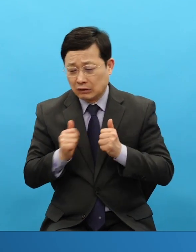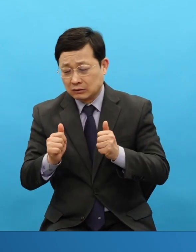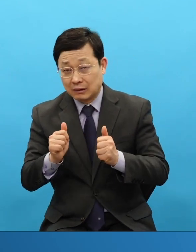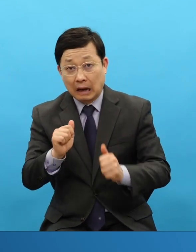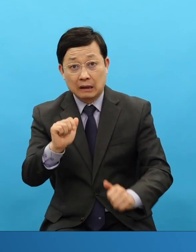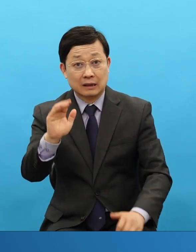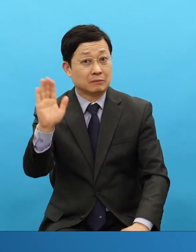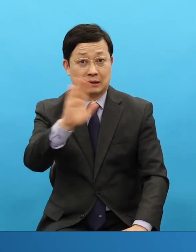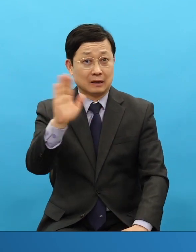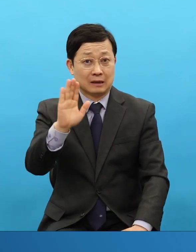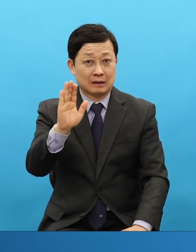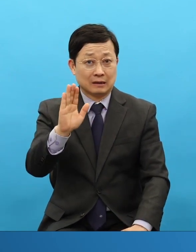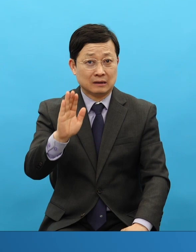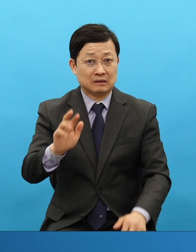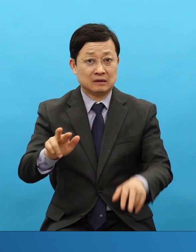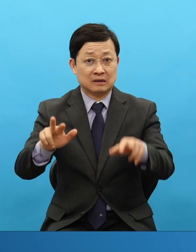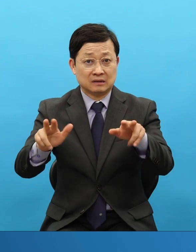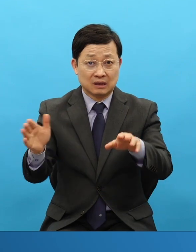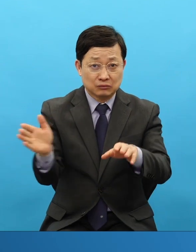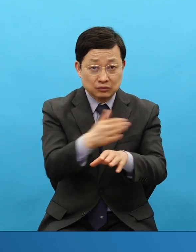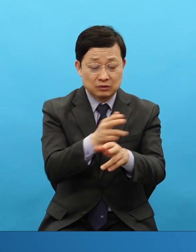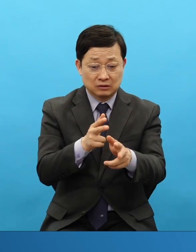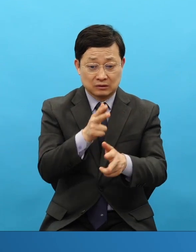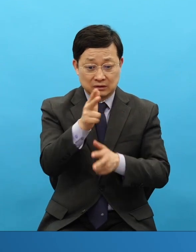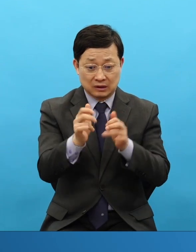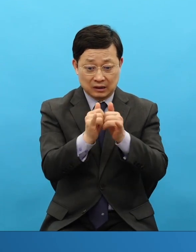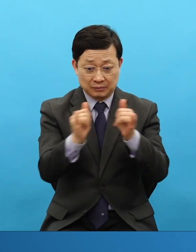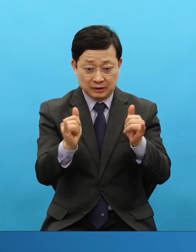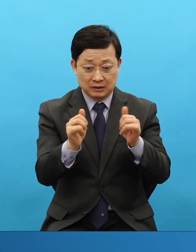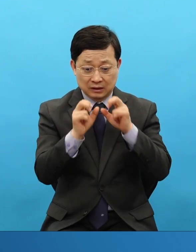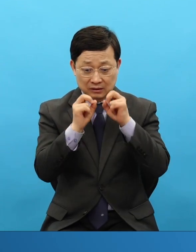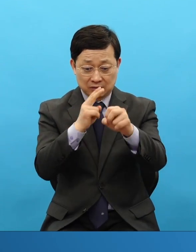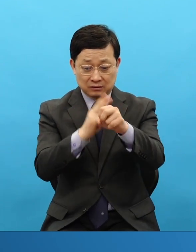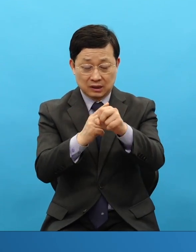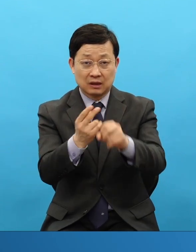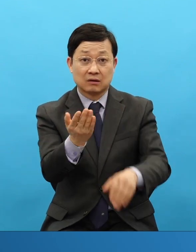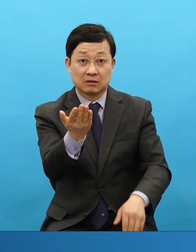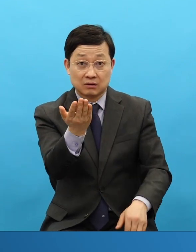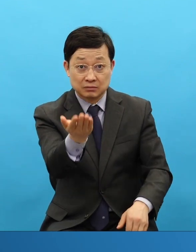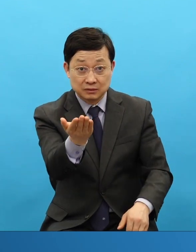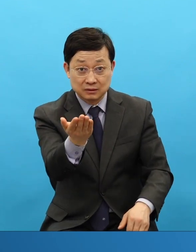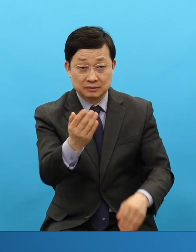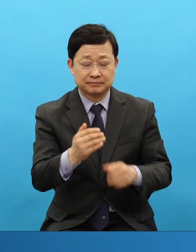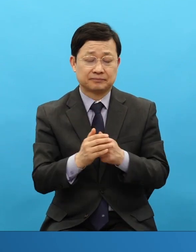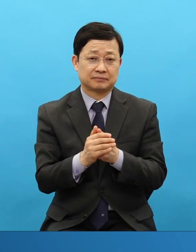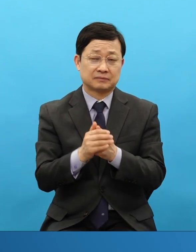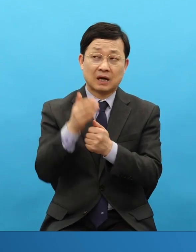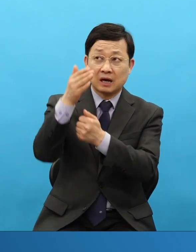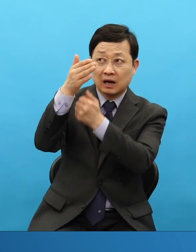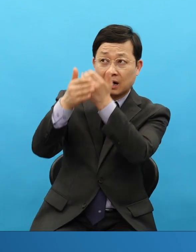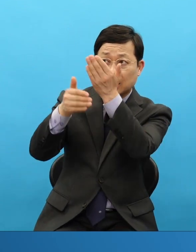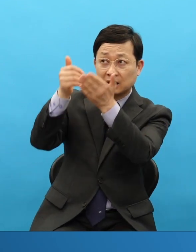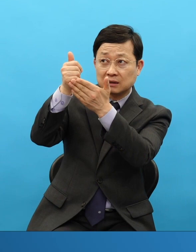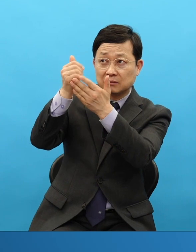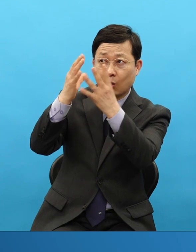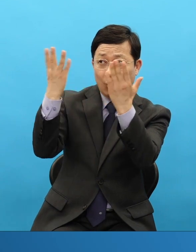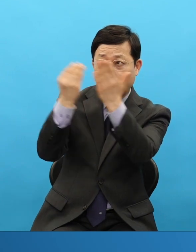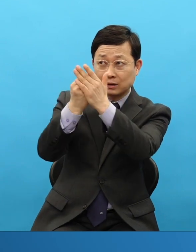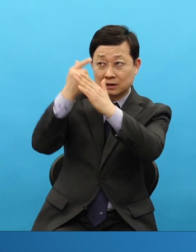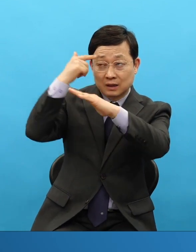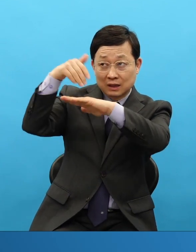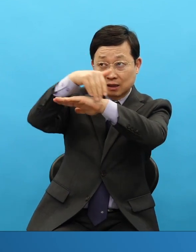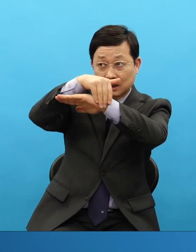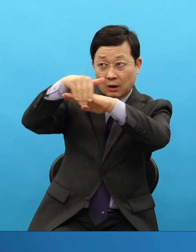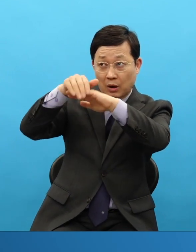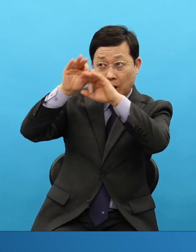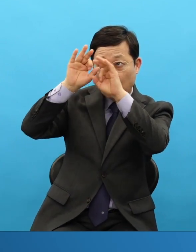이제는 산업인들이 선교사님들이 하나님의 절대 계획을 따라간다. Now, business